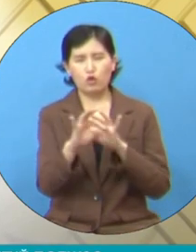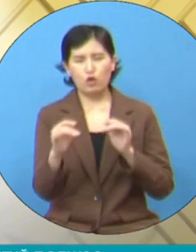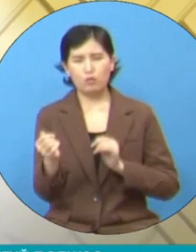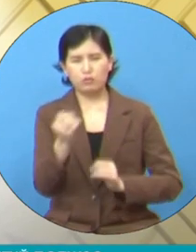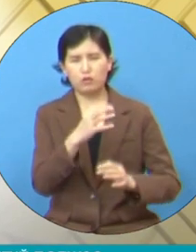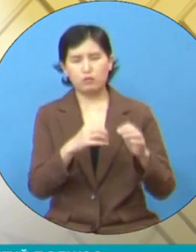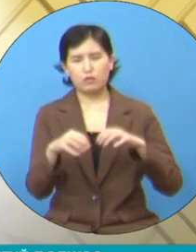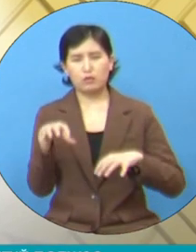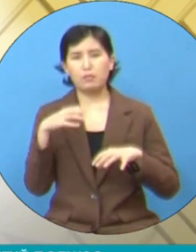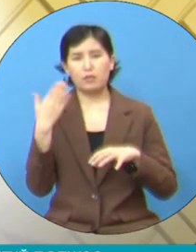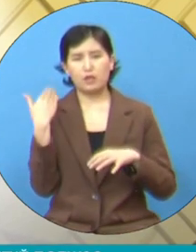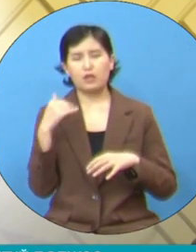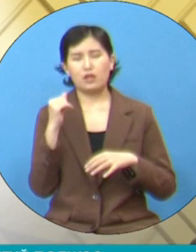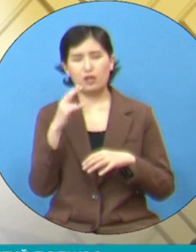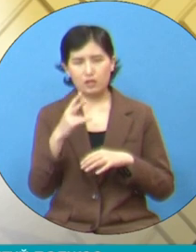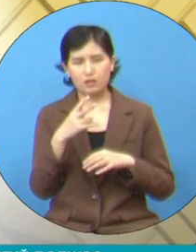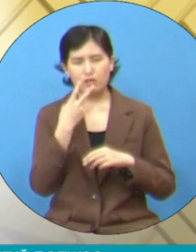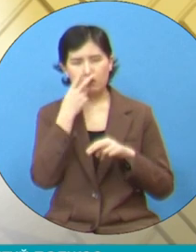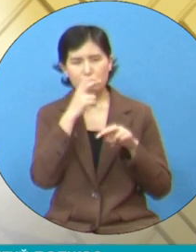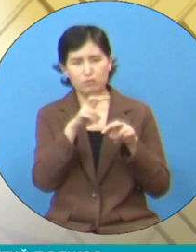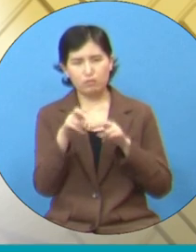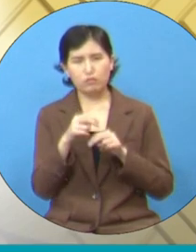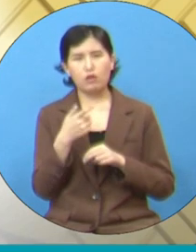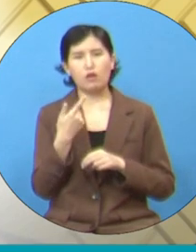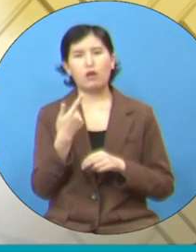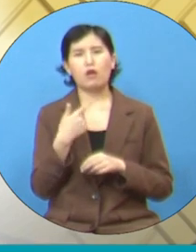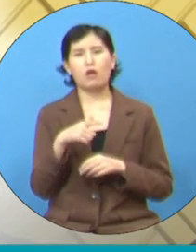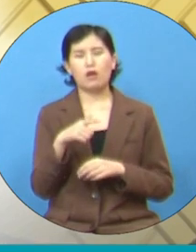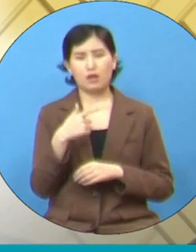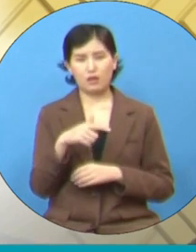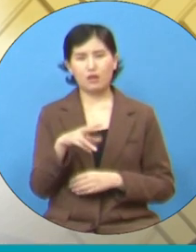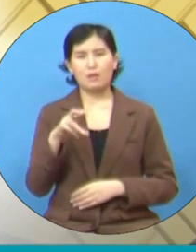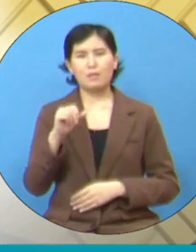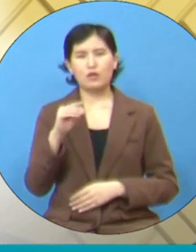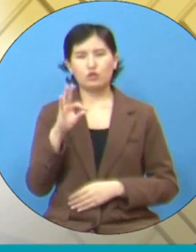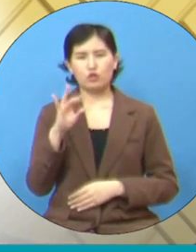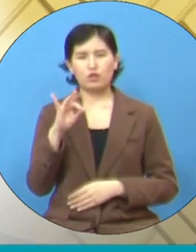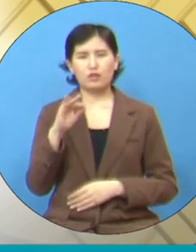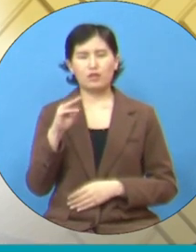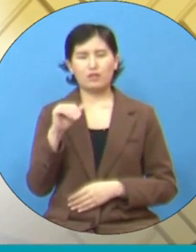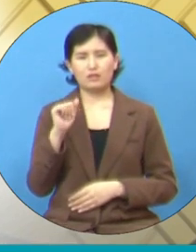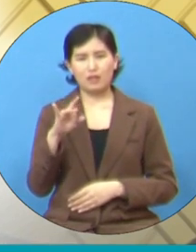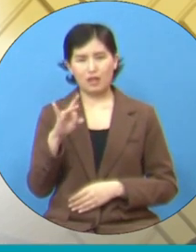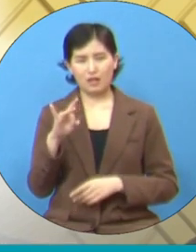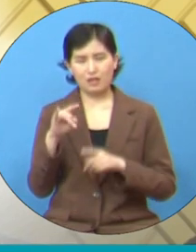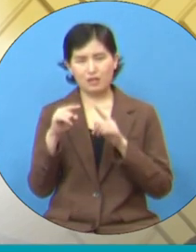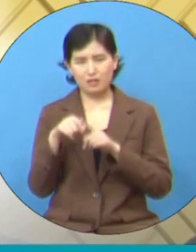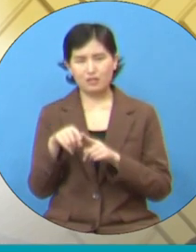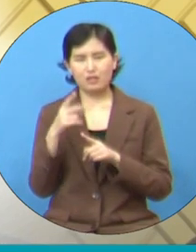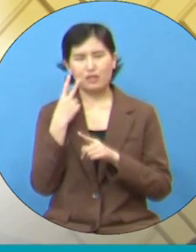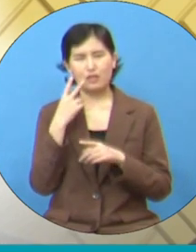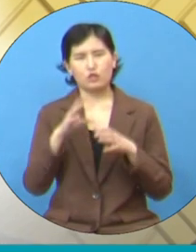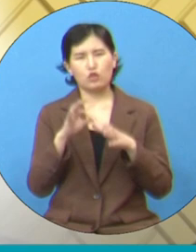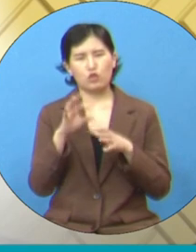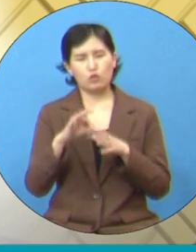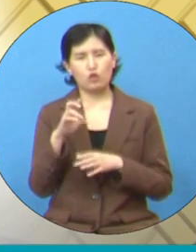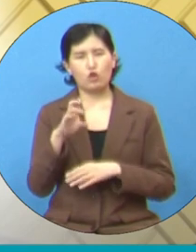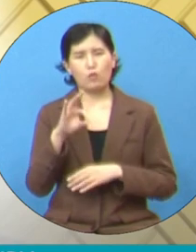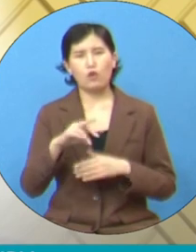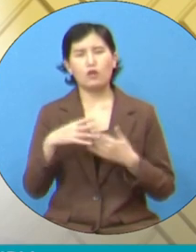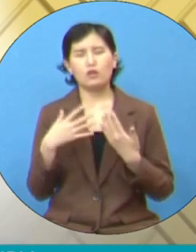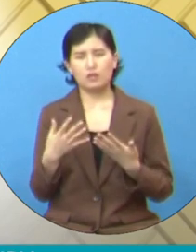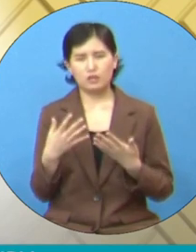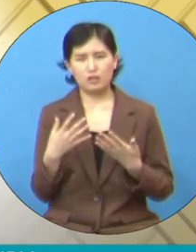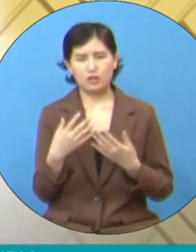орж ирсэн байгаа. Харьцангуй хяналт бий болсон байгаа. Тэгэхээр мажилтар систем дан одоо ингэ сонгуул явуулаад тэгэхээр хин одоо